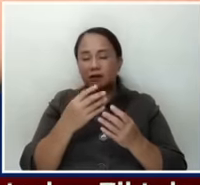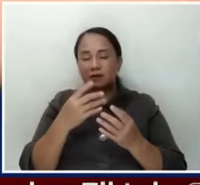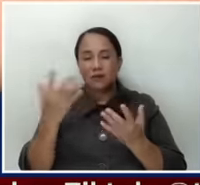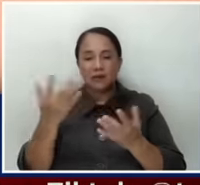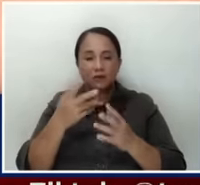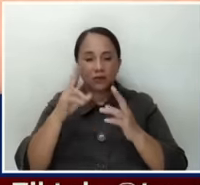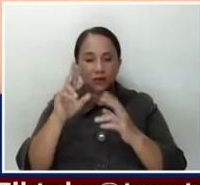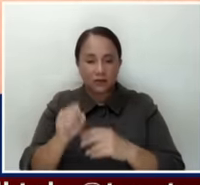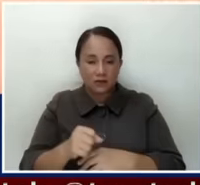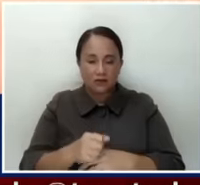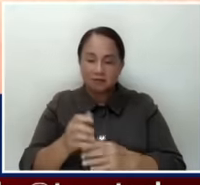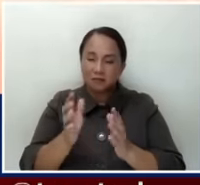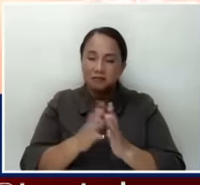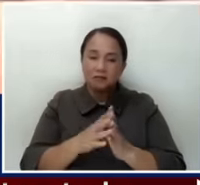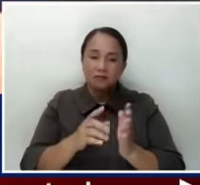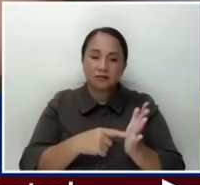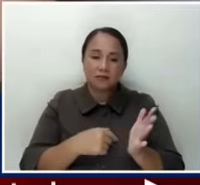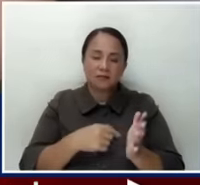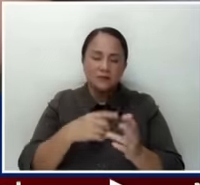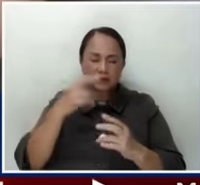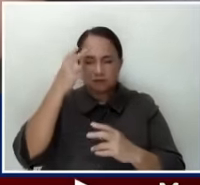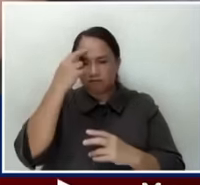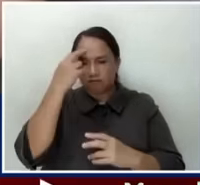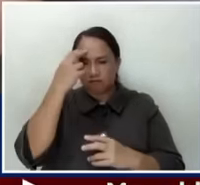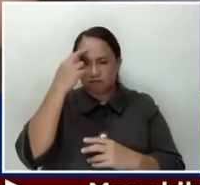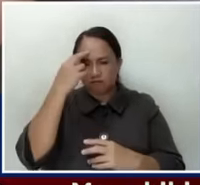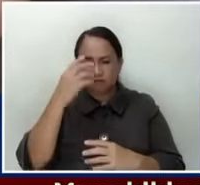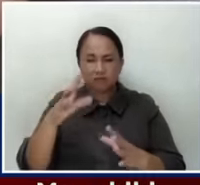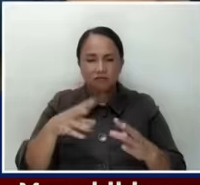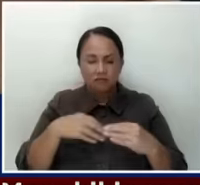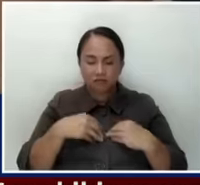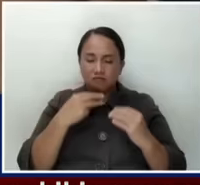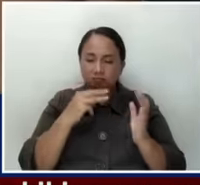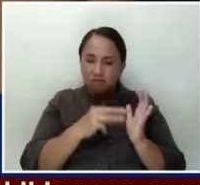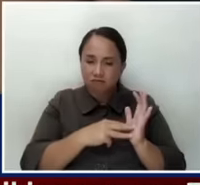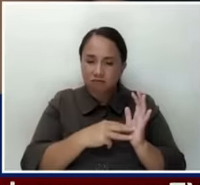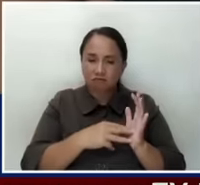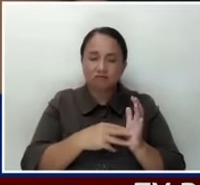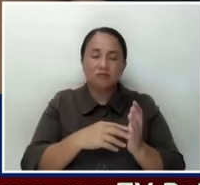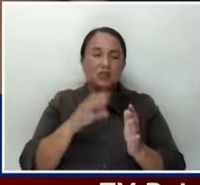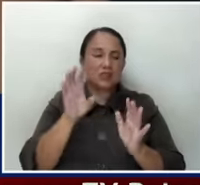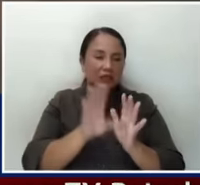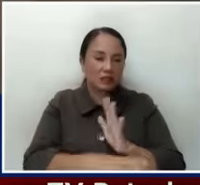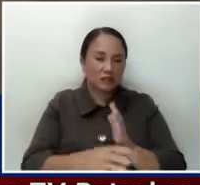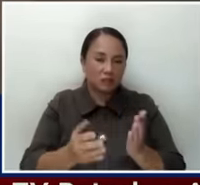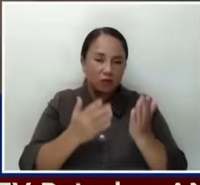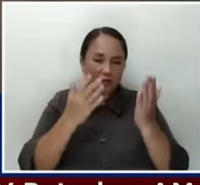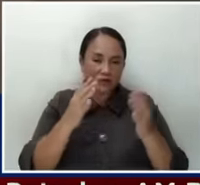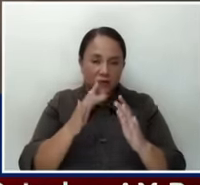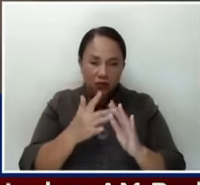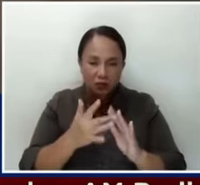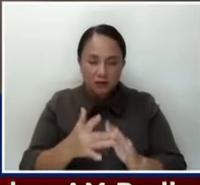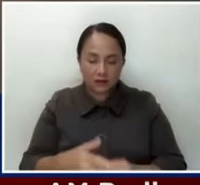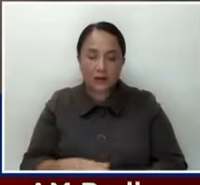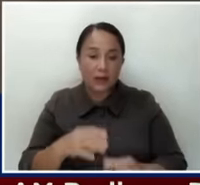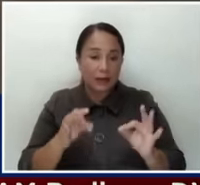CICC, laging magduda sa mga natatanggap na mensahe at mga murang offer online. Kung nakaranas ng travel